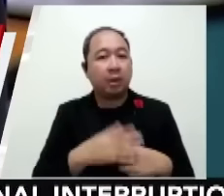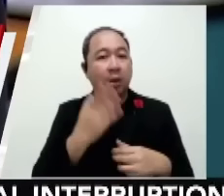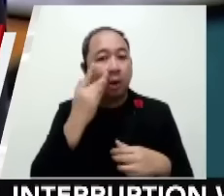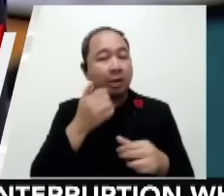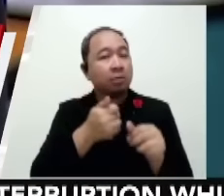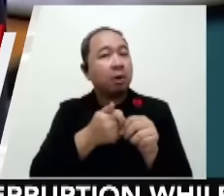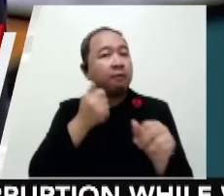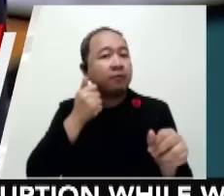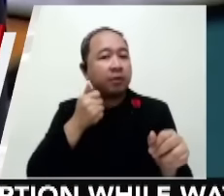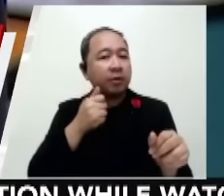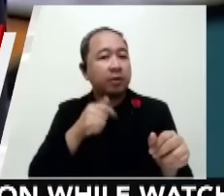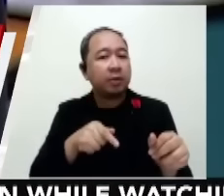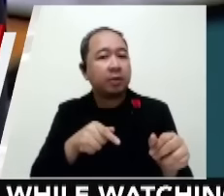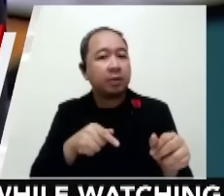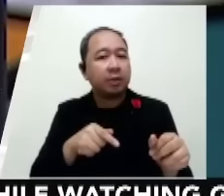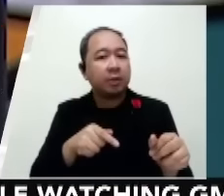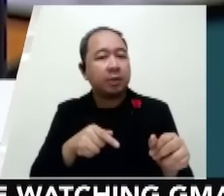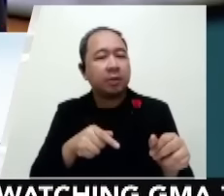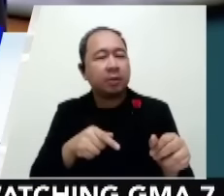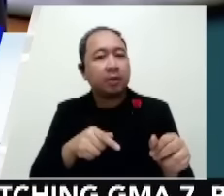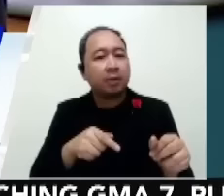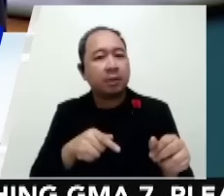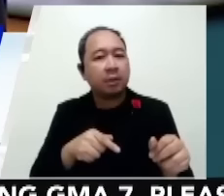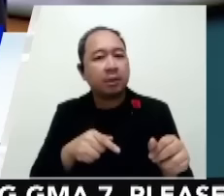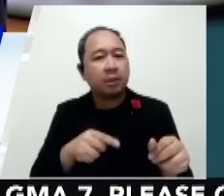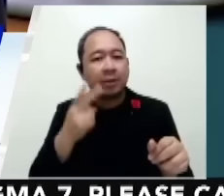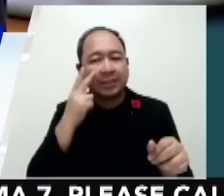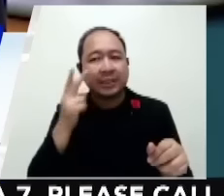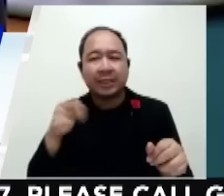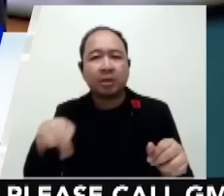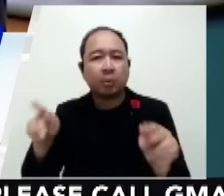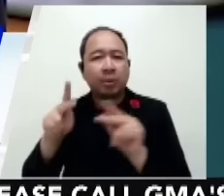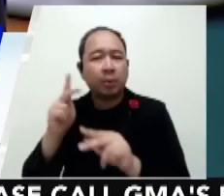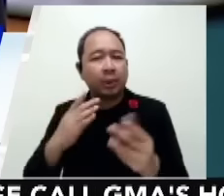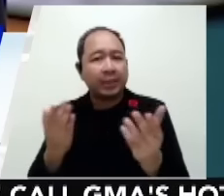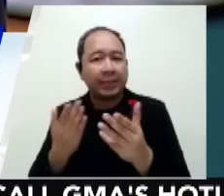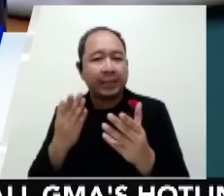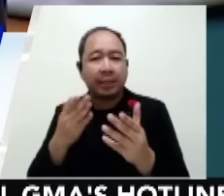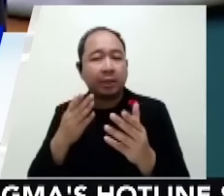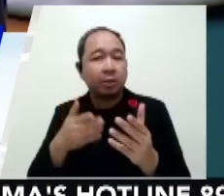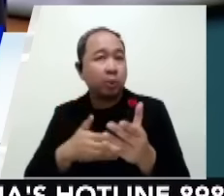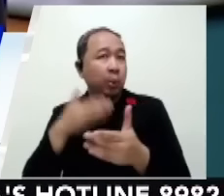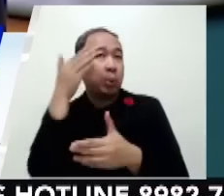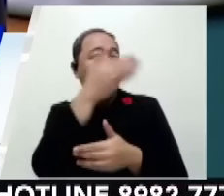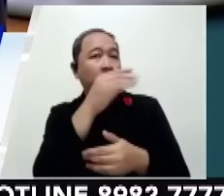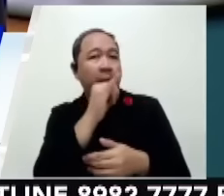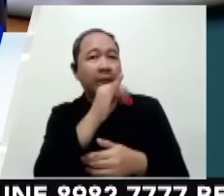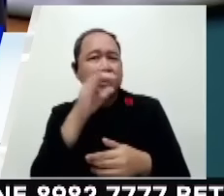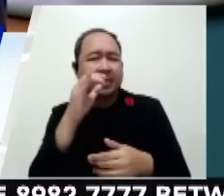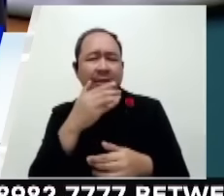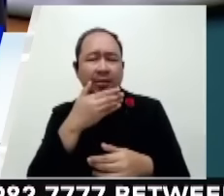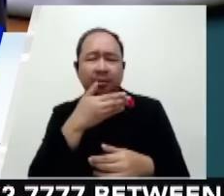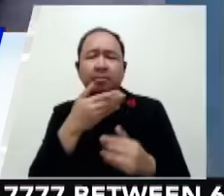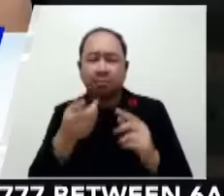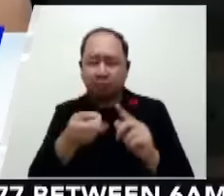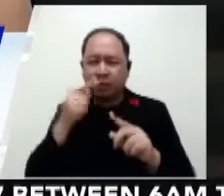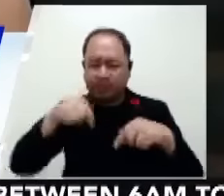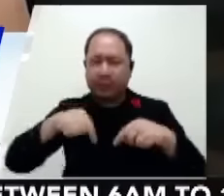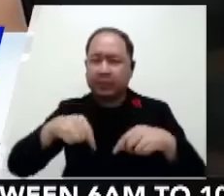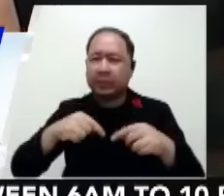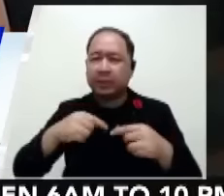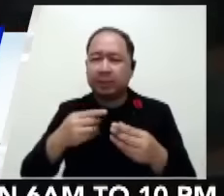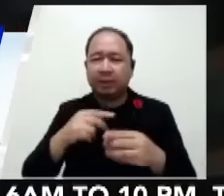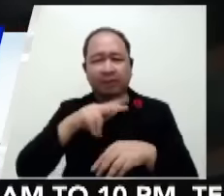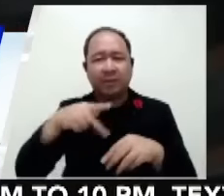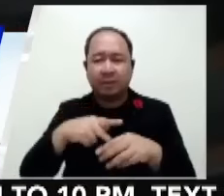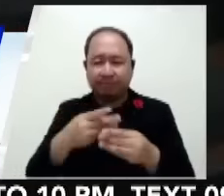to prevent some of our people here to go to the ICC, dito lang sa atin, tapusin na natin. Hindi